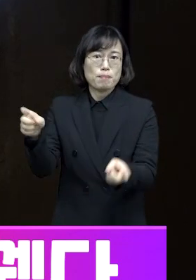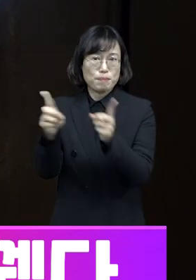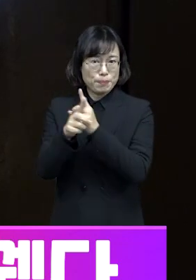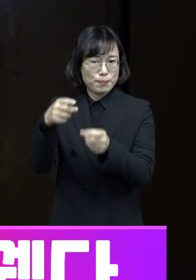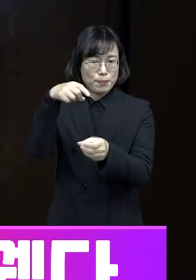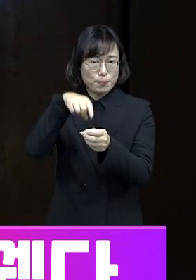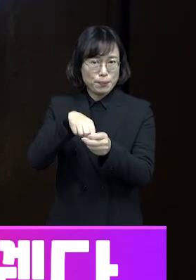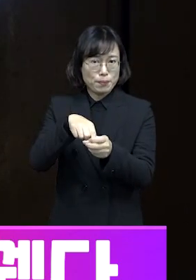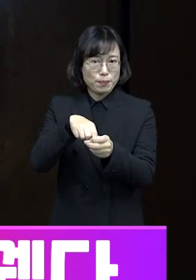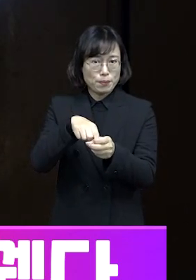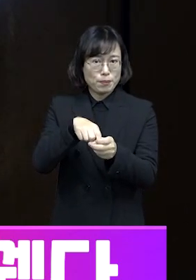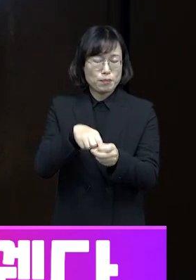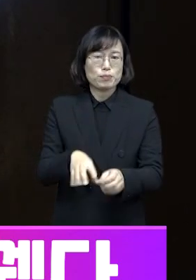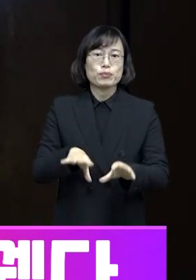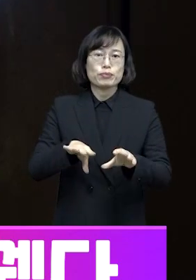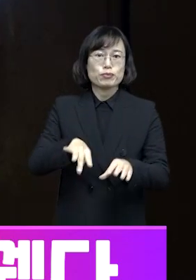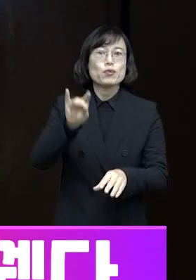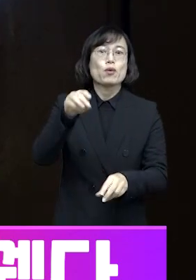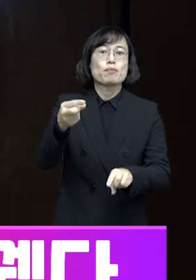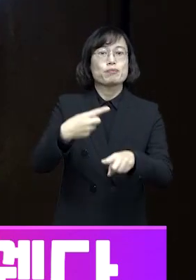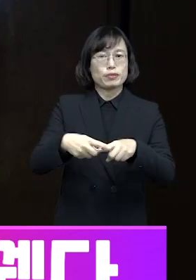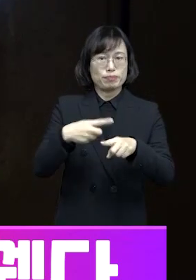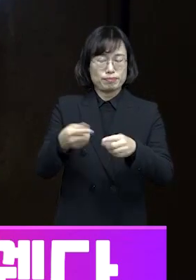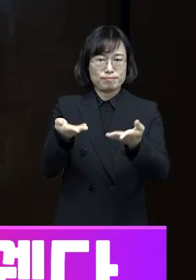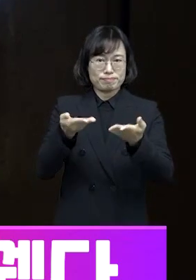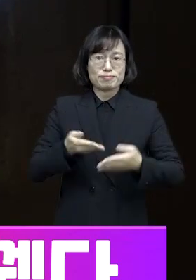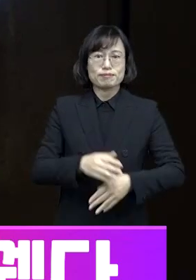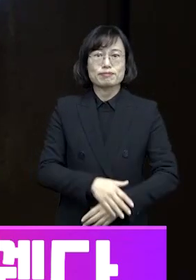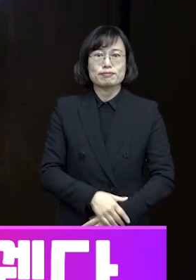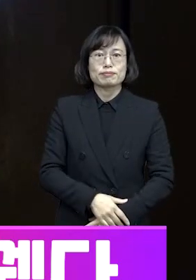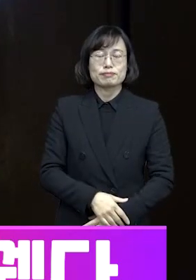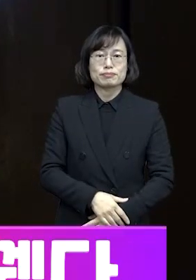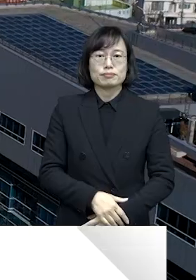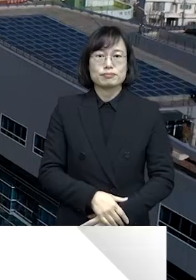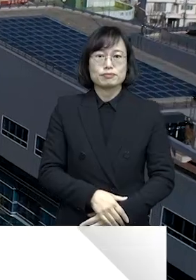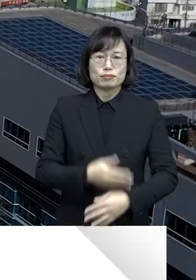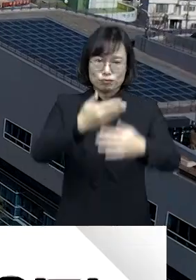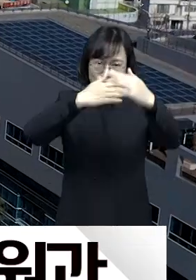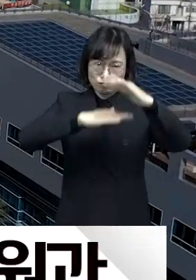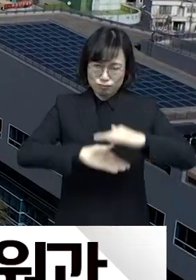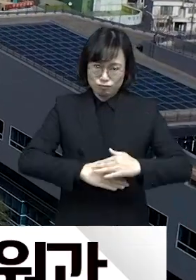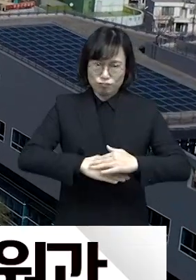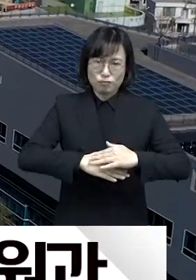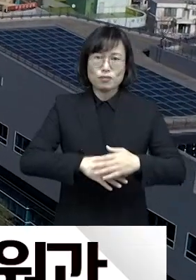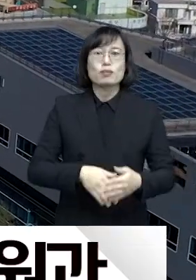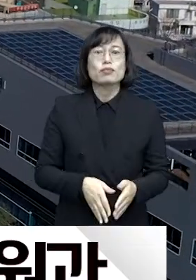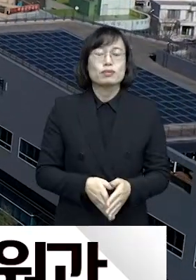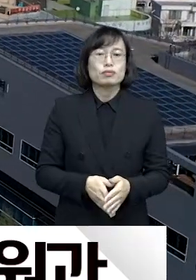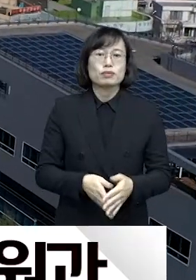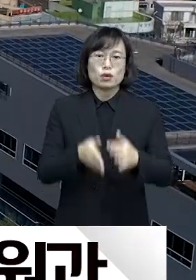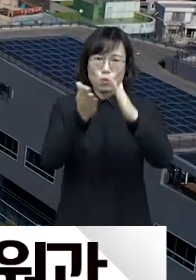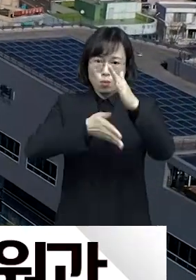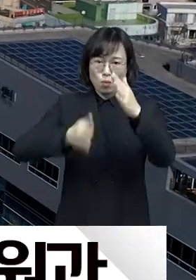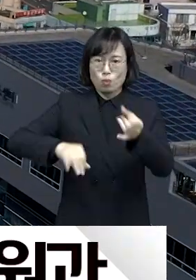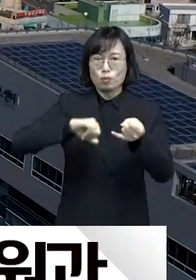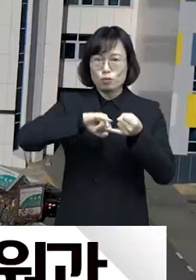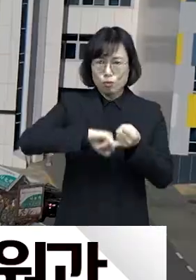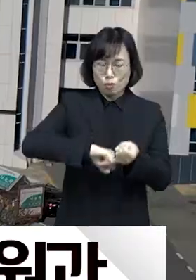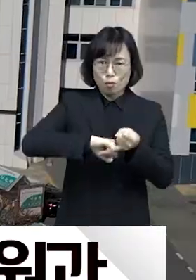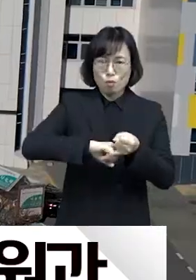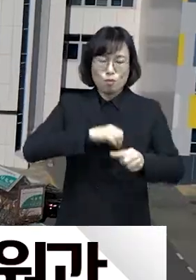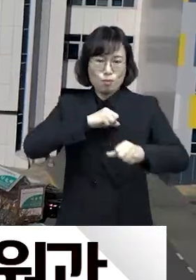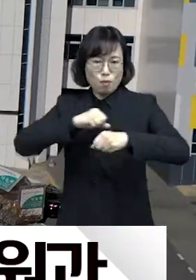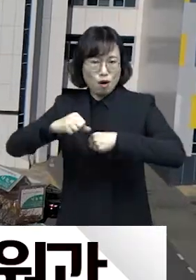개선을 목표로 새해 시정 혁신의 첫 단추를 꿴 것으로 평가되고 있습니다. 통과된 조직 개편안에 따르면 핵심